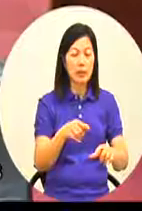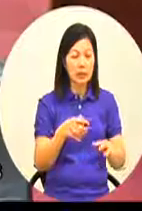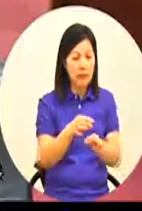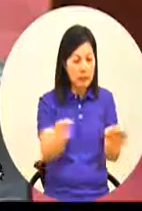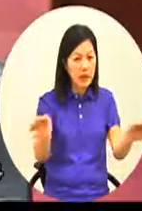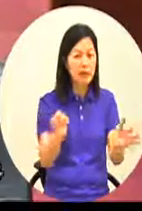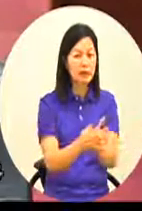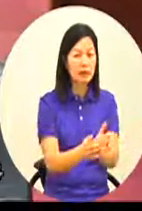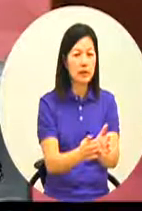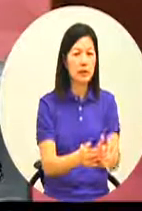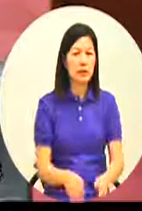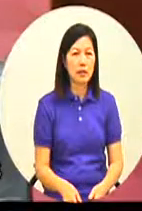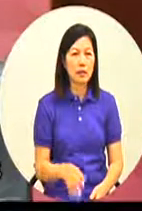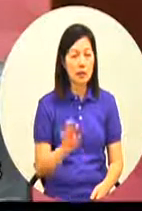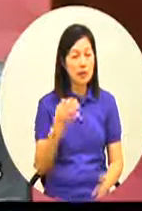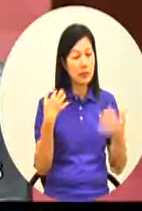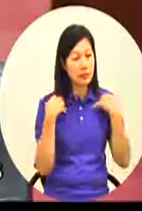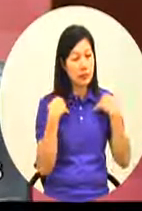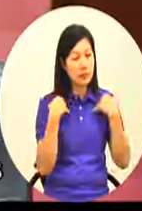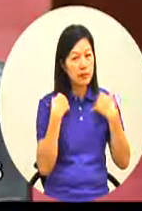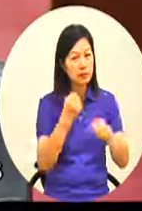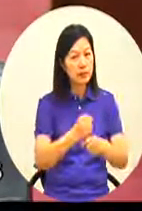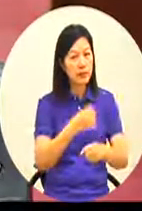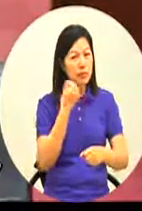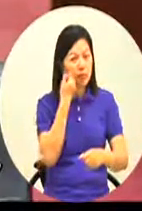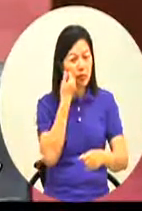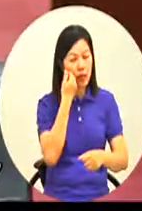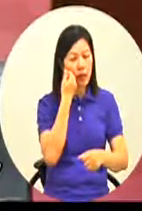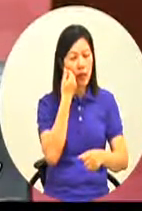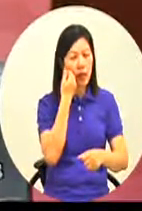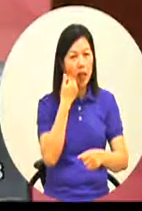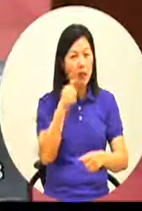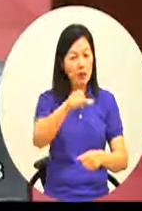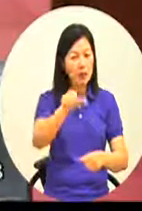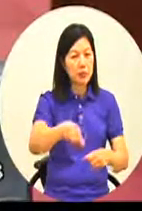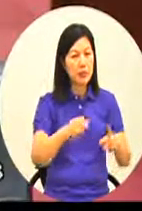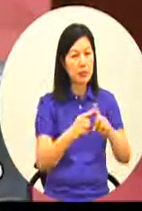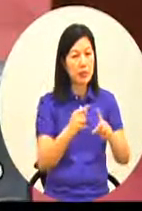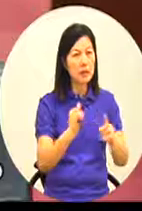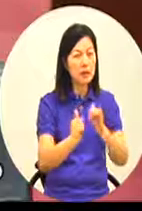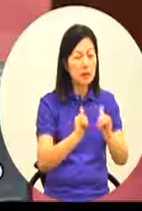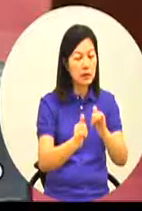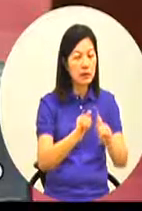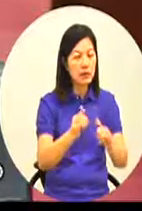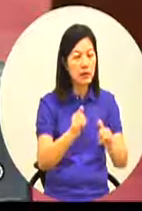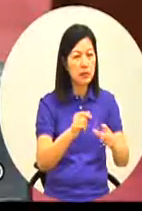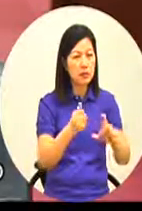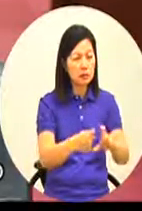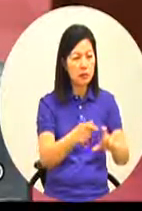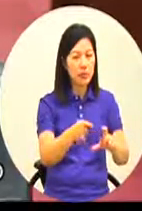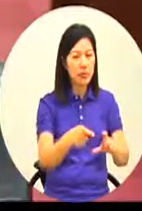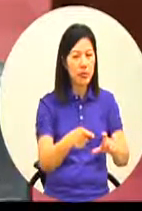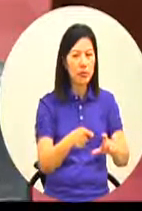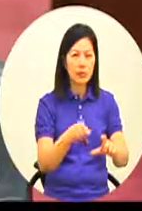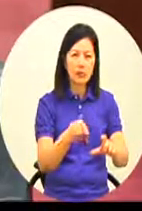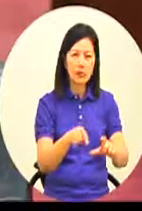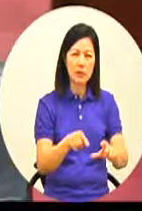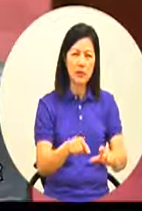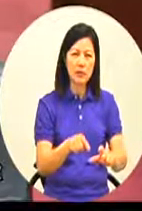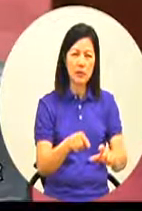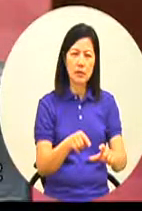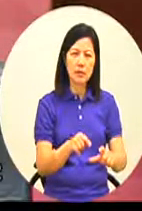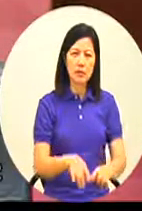因讲起来三配者啊，一个五千块社区破破烂烂，不是好现象。当然，前边我是前边去拜托